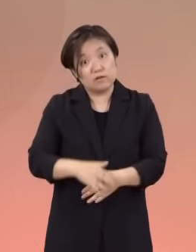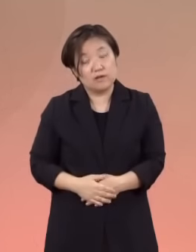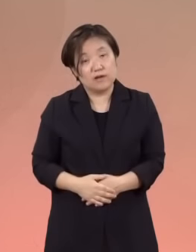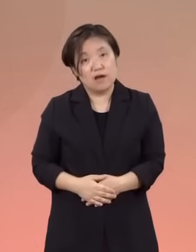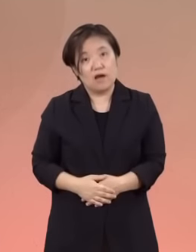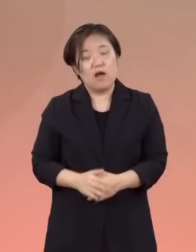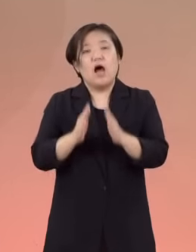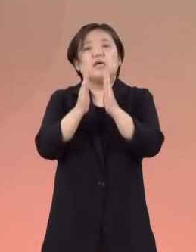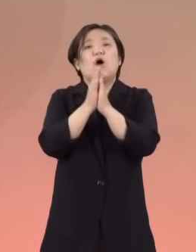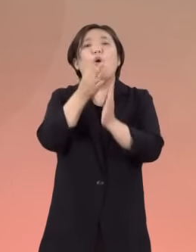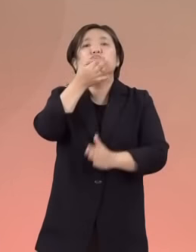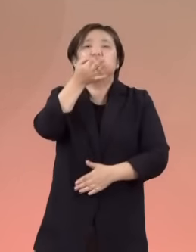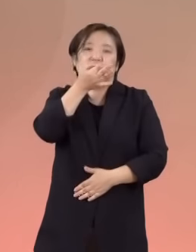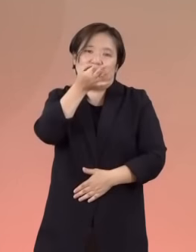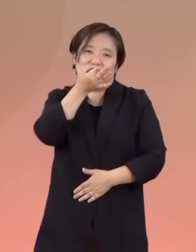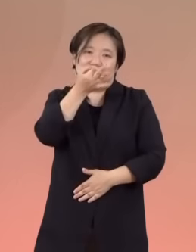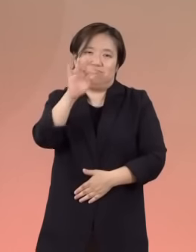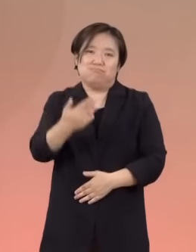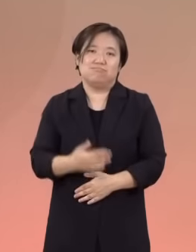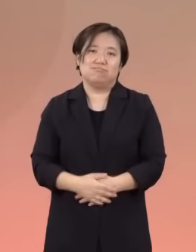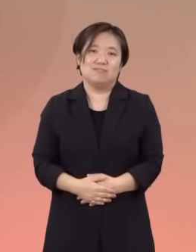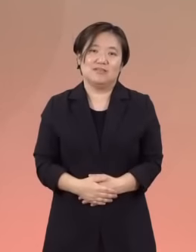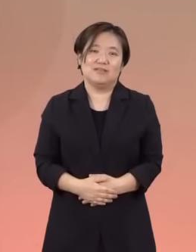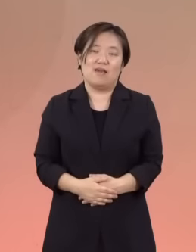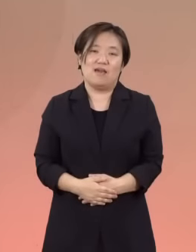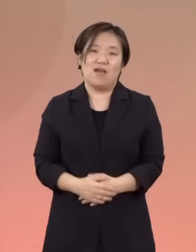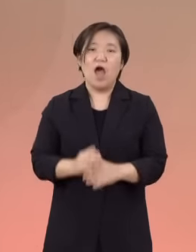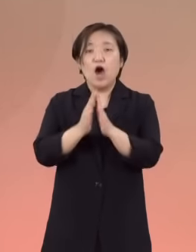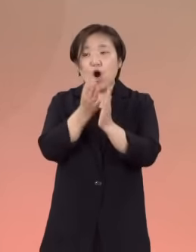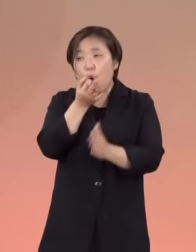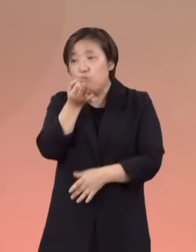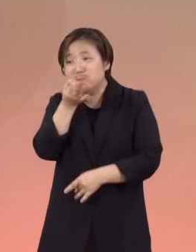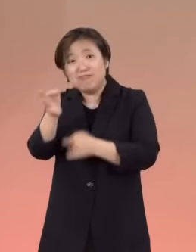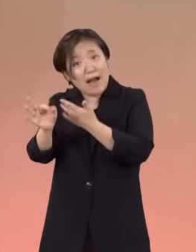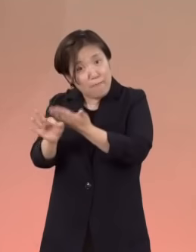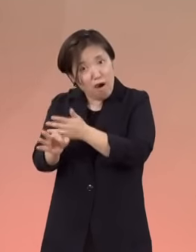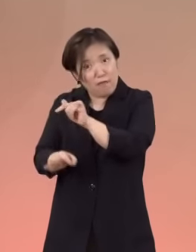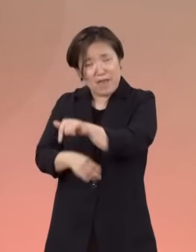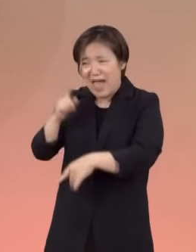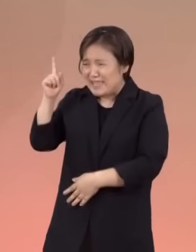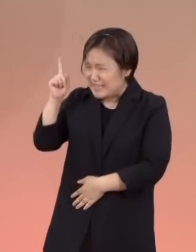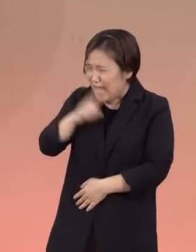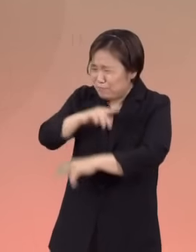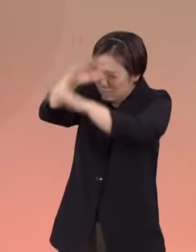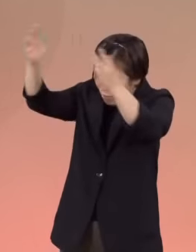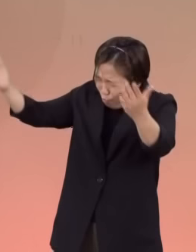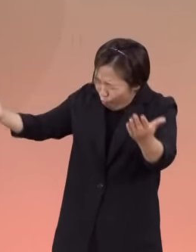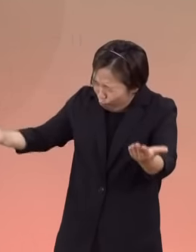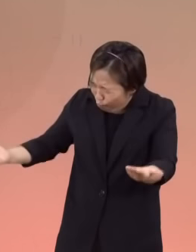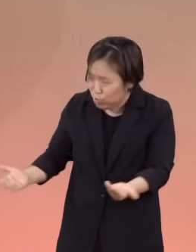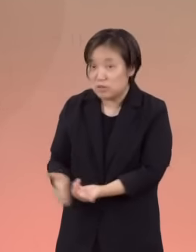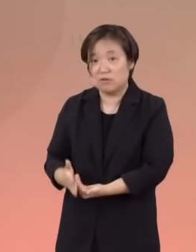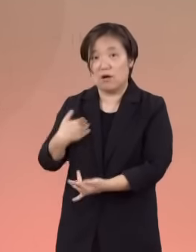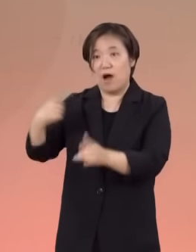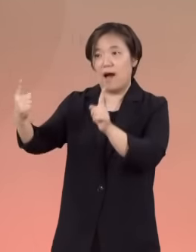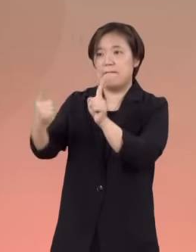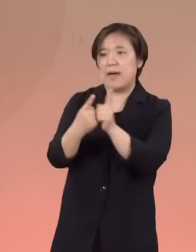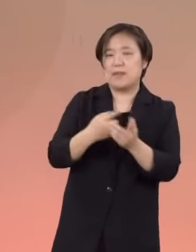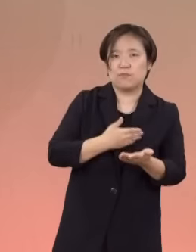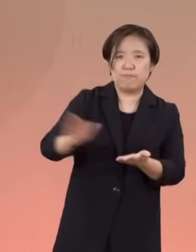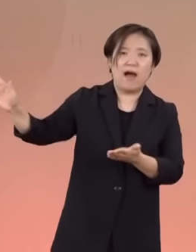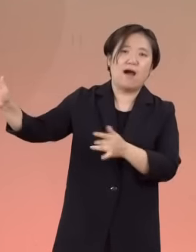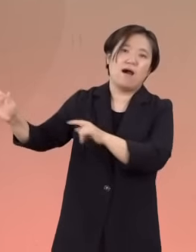염불 염불하면 세상의 그 어떤 악한 존재들도 절대 염불하는